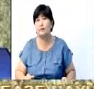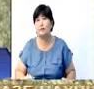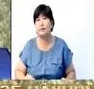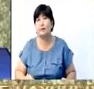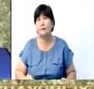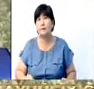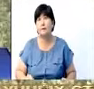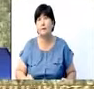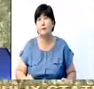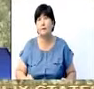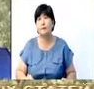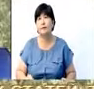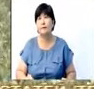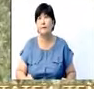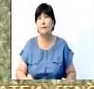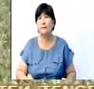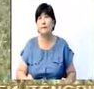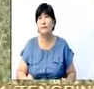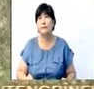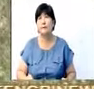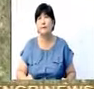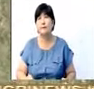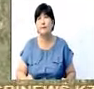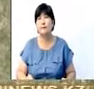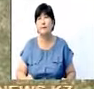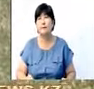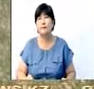Ханова, Талгат Сыдыков, Канат Махамбетов, телеканал «Казахстан», Кызылорда, из Жанакурганского района.